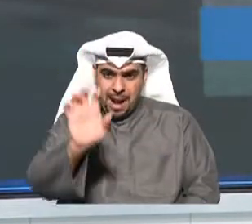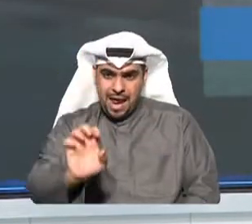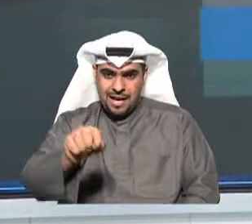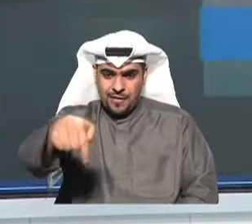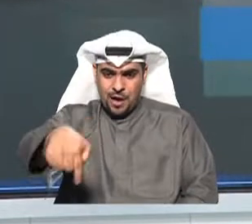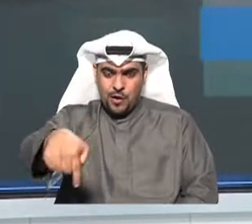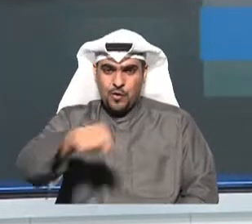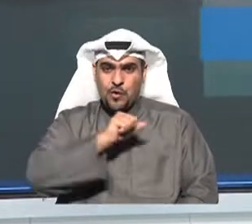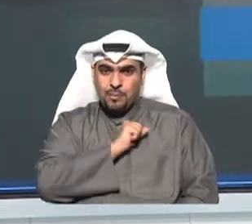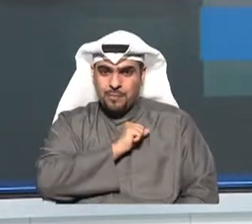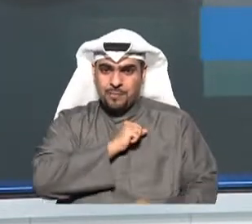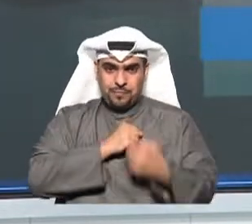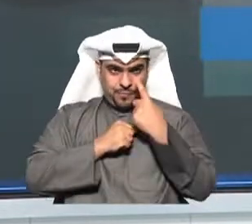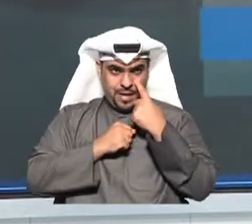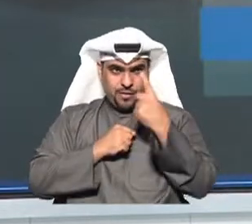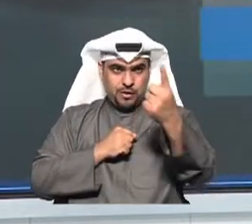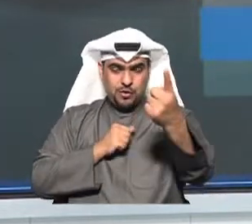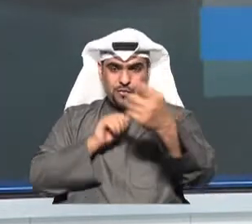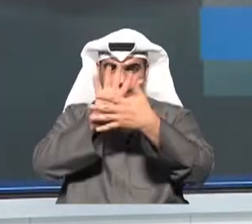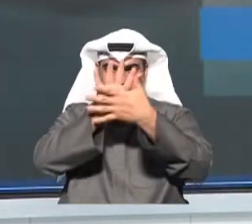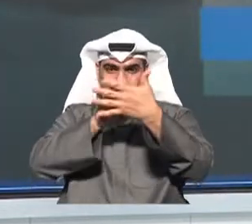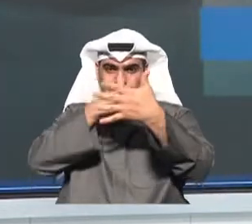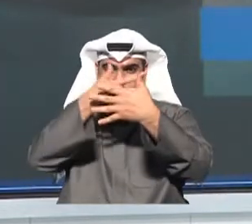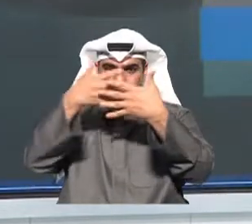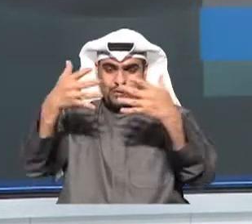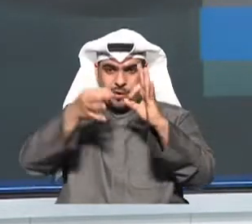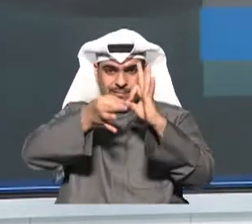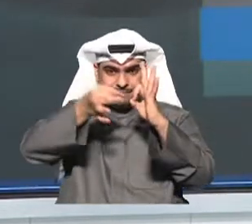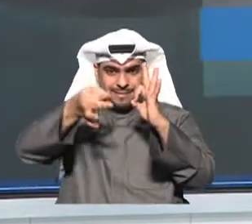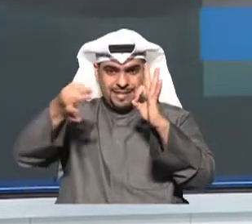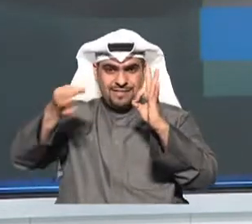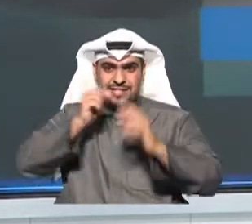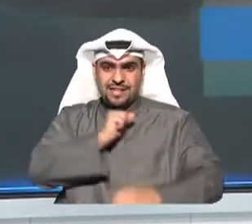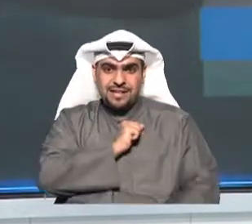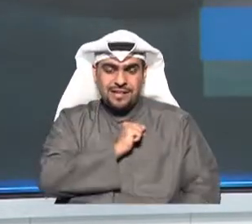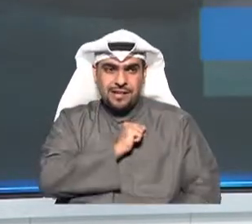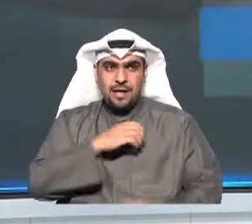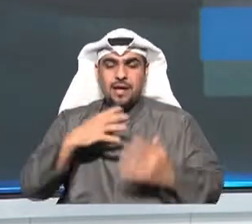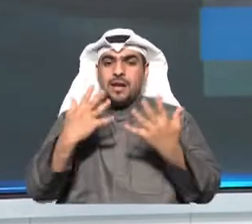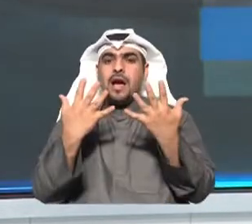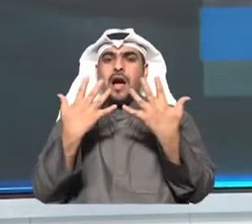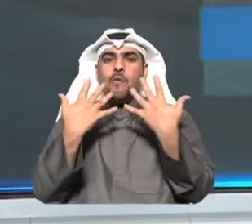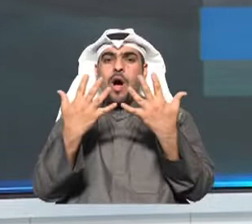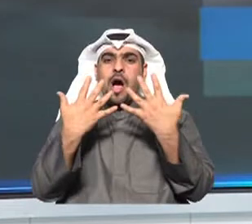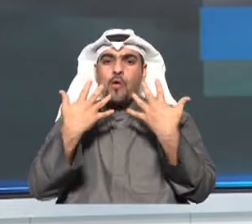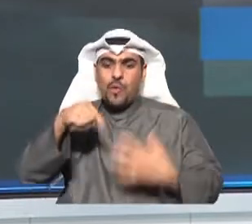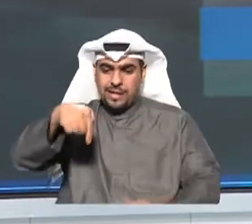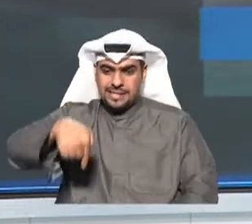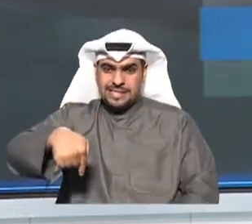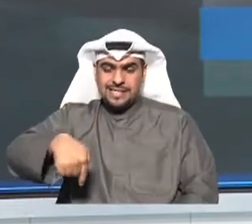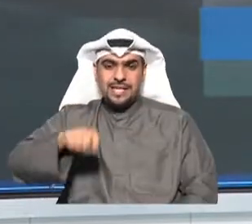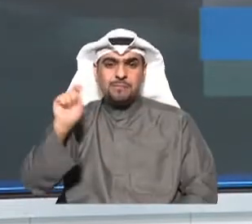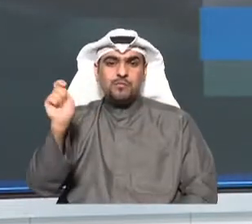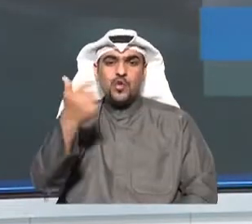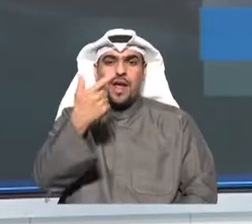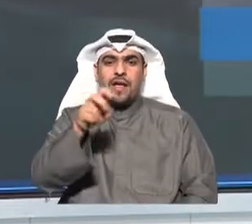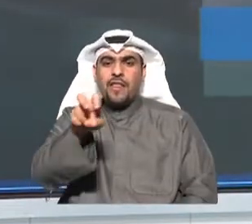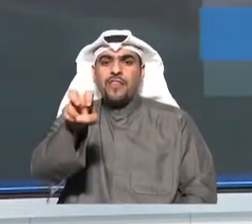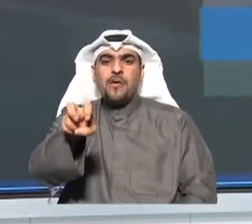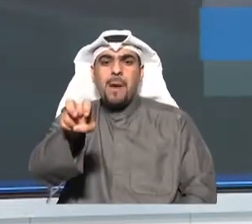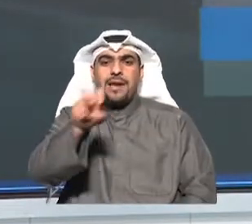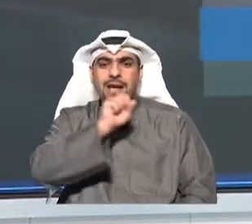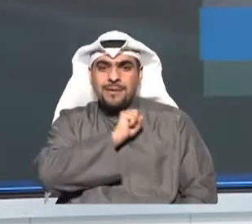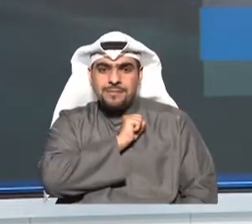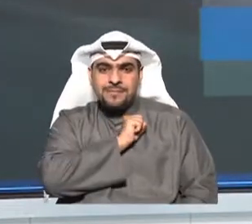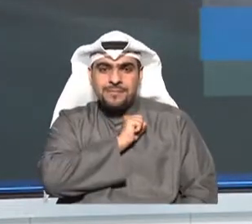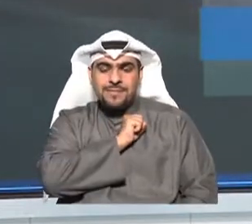على تفاصيل أكثر. التصل الحالي في مدينة الكويت أجواء غائمة جزئيا ورياح جنوبية شرقية سرعتها 8 كيلومتر في الساعة. درجة الحرارة